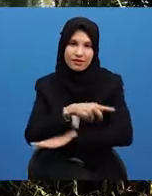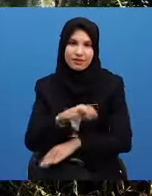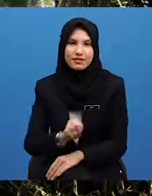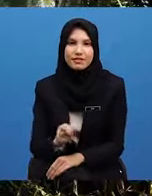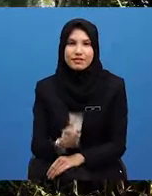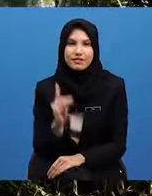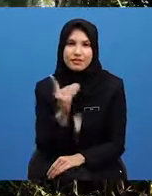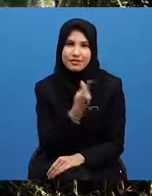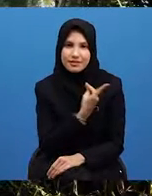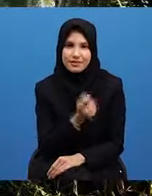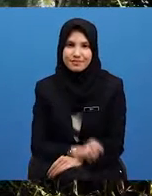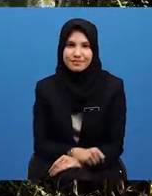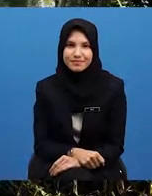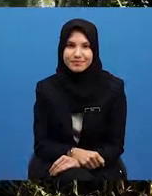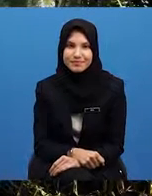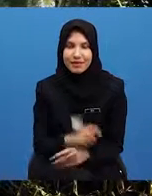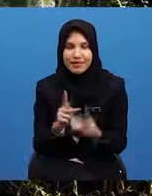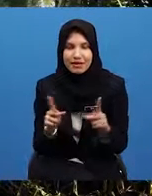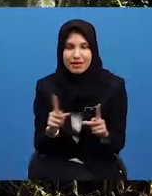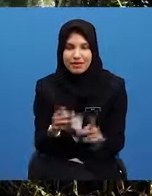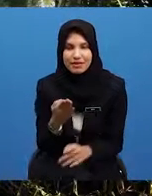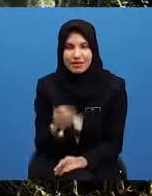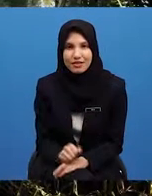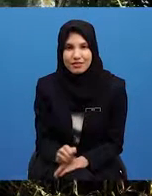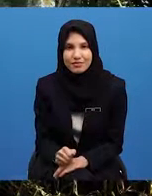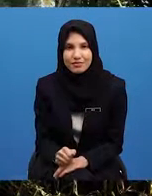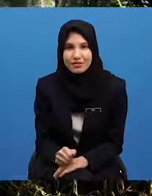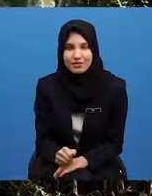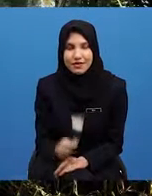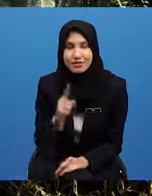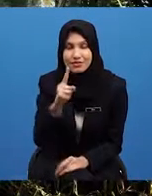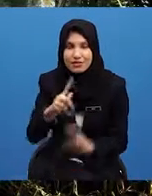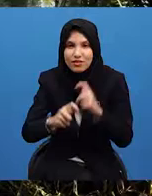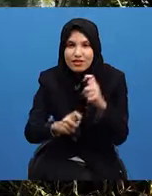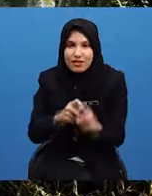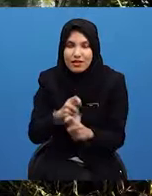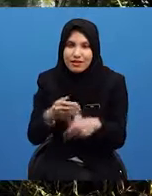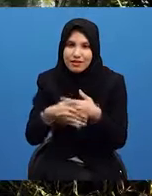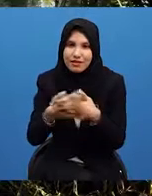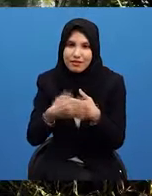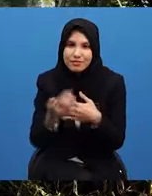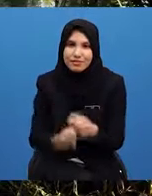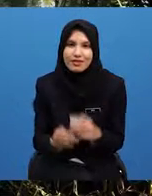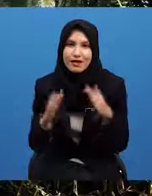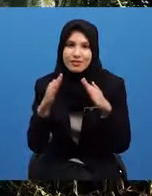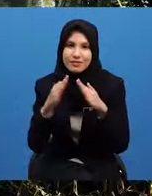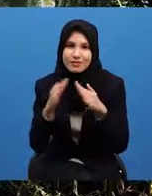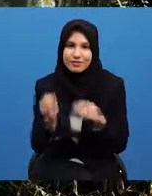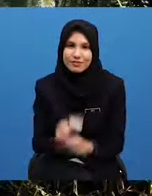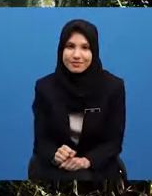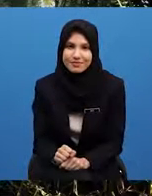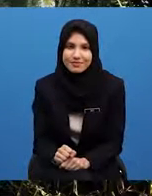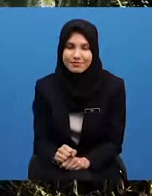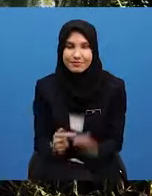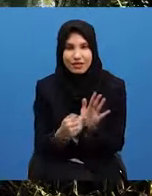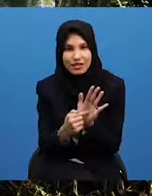kita. Apa kata kamu cipta satu takal yang mudah di rumah